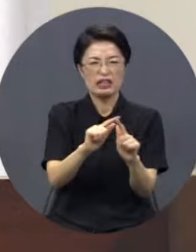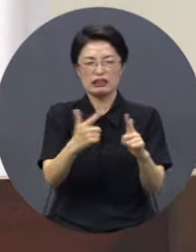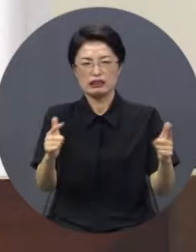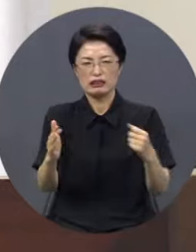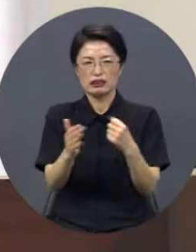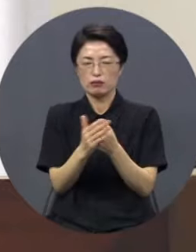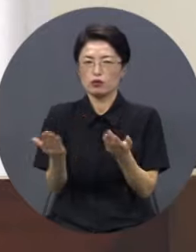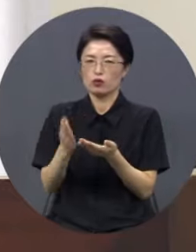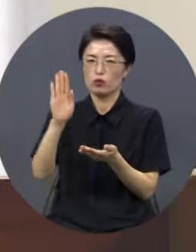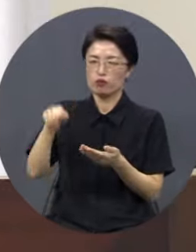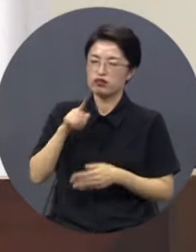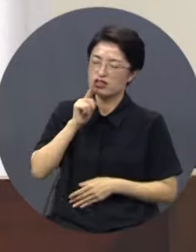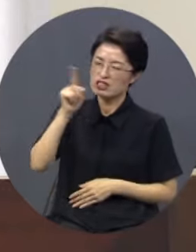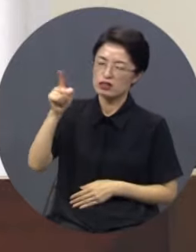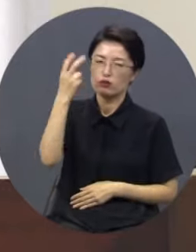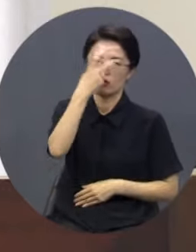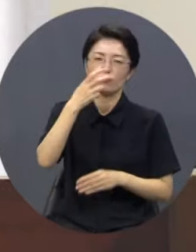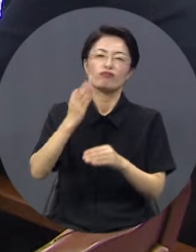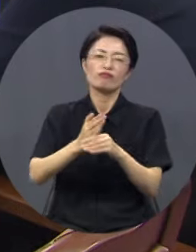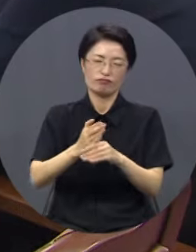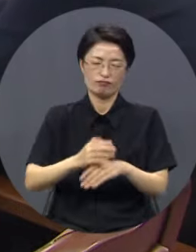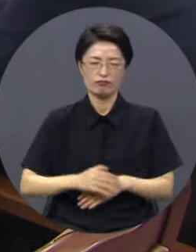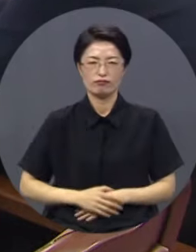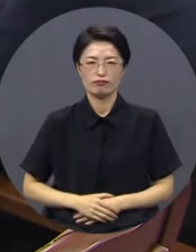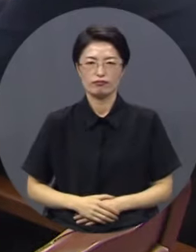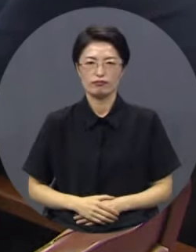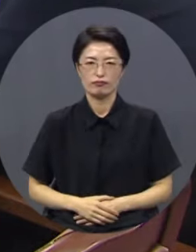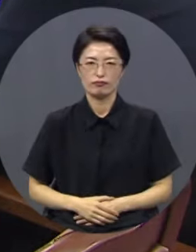고용노동부에 신고돼 조사를 받고